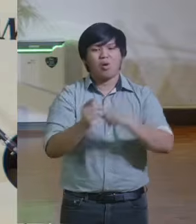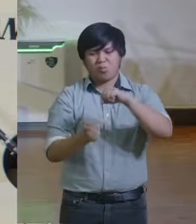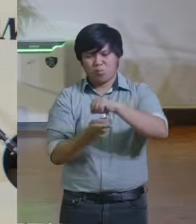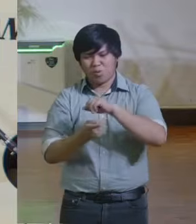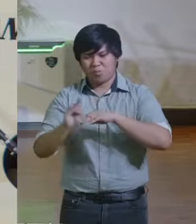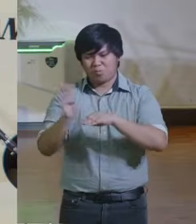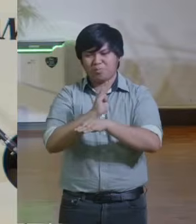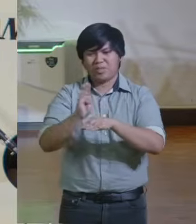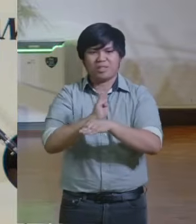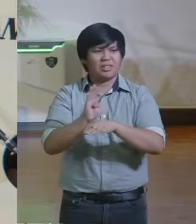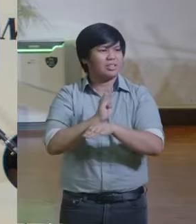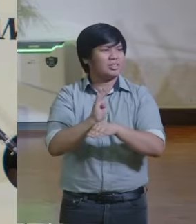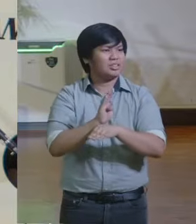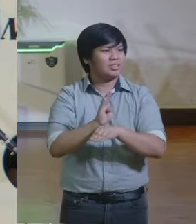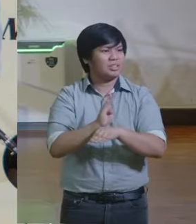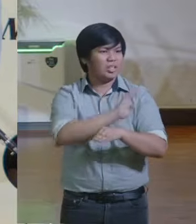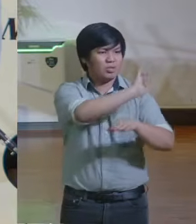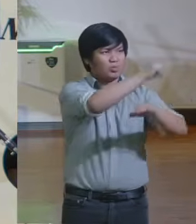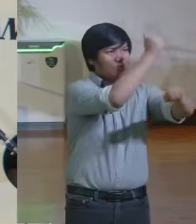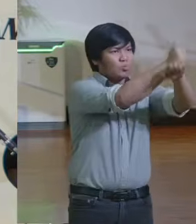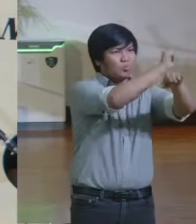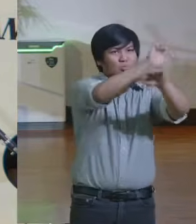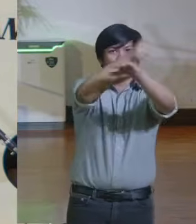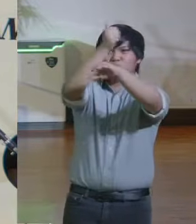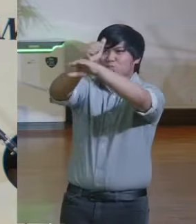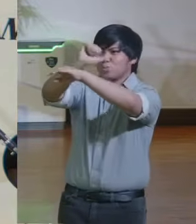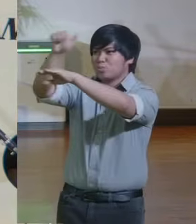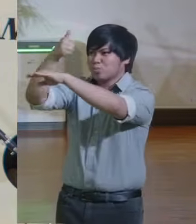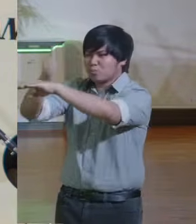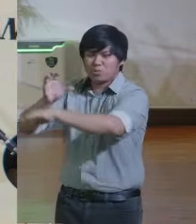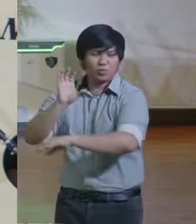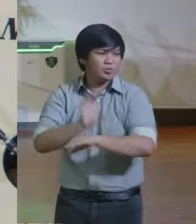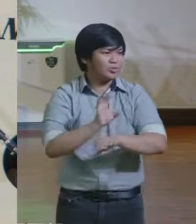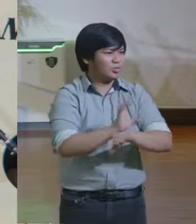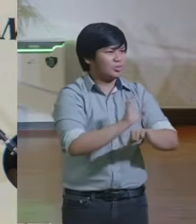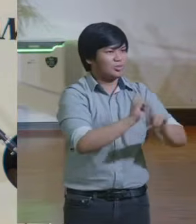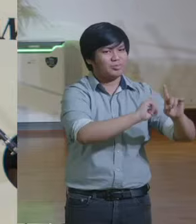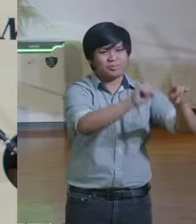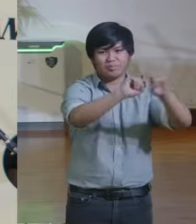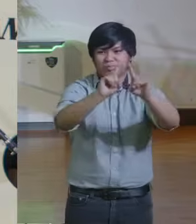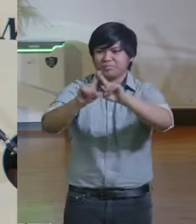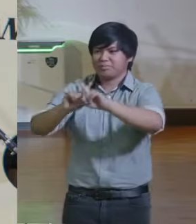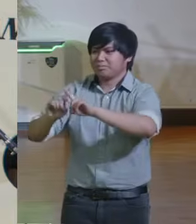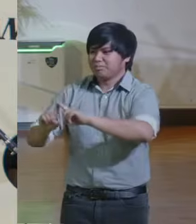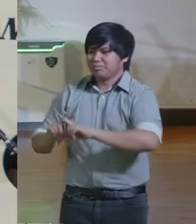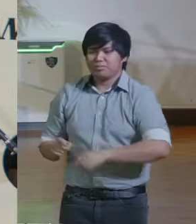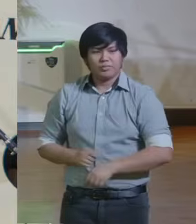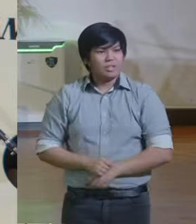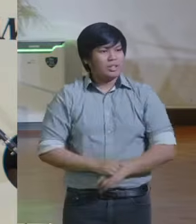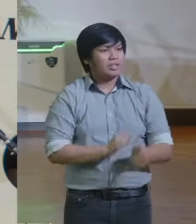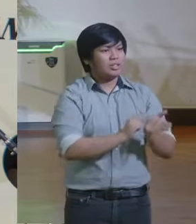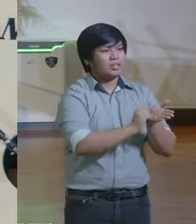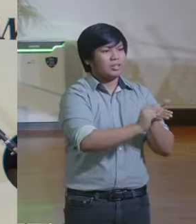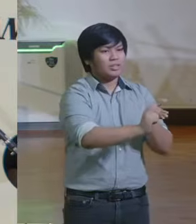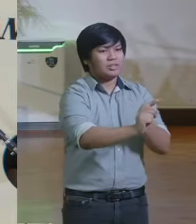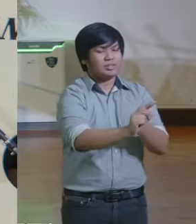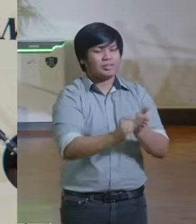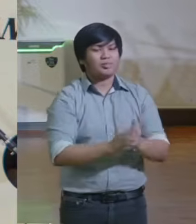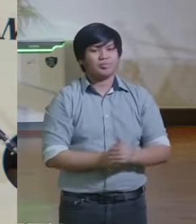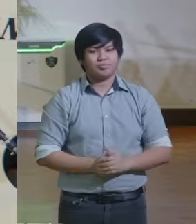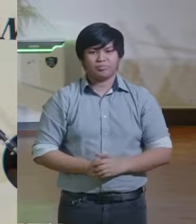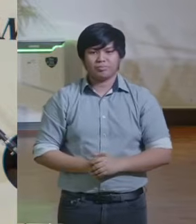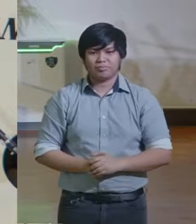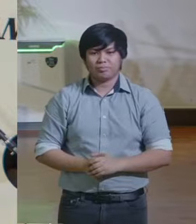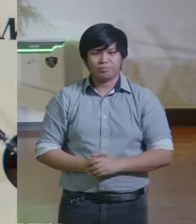No? Nasa Iconium siya, nasa Lystra siya, nasa Derbe siya. Sinulat niya ito bago mag-Acts